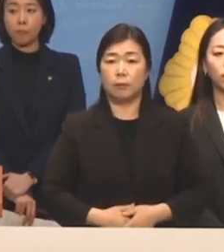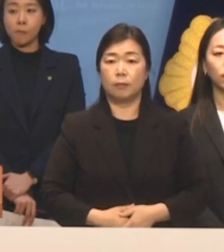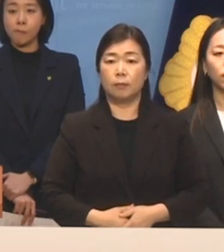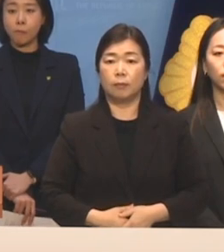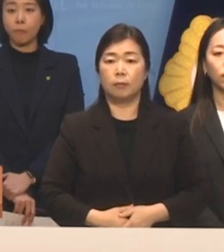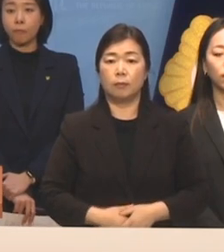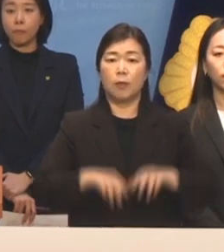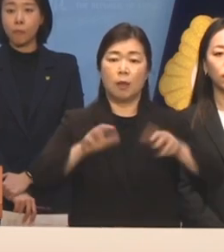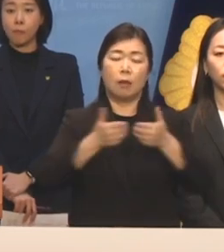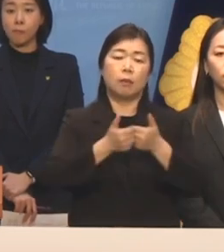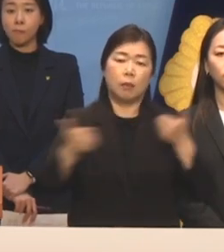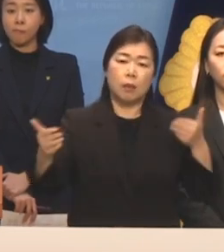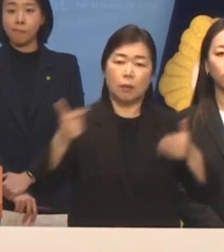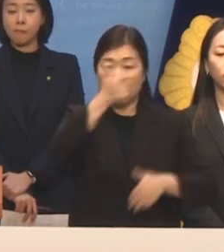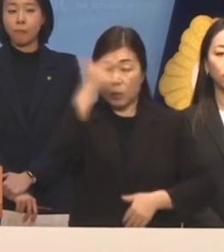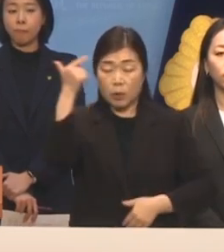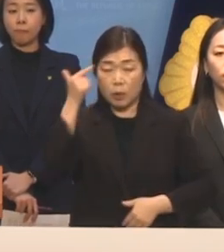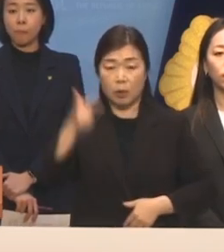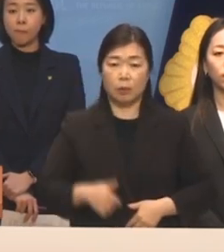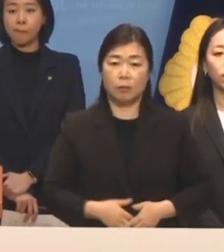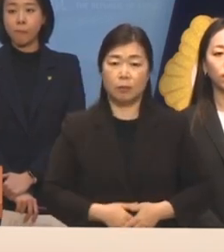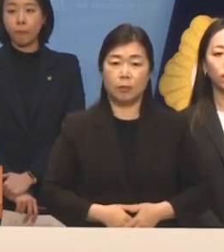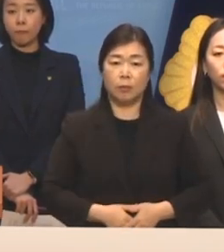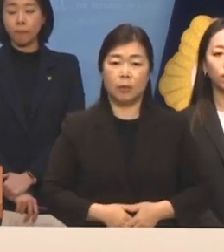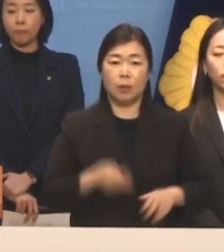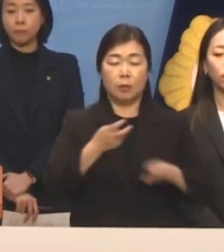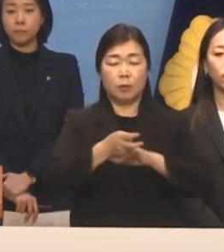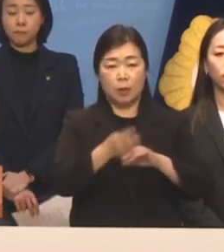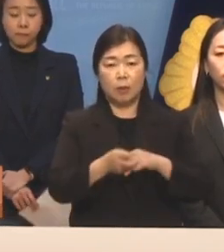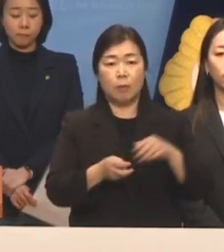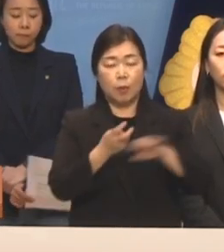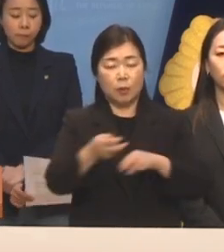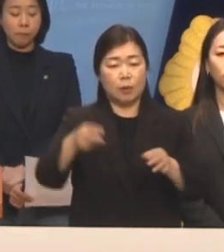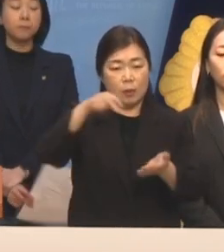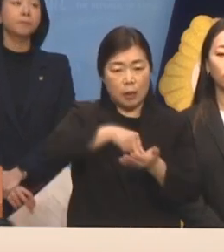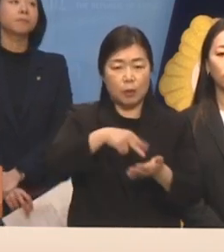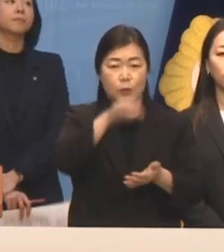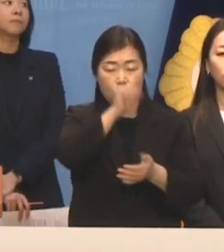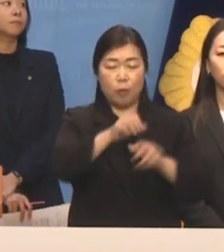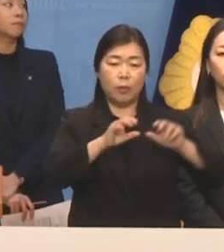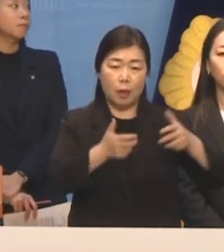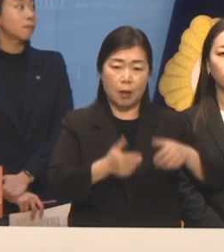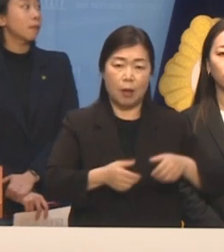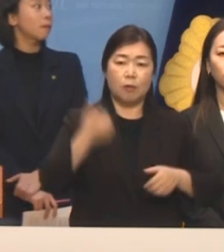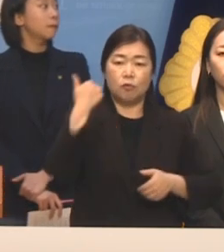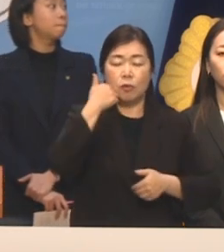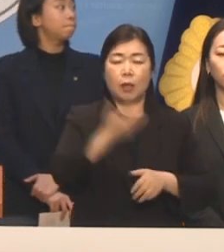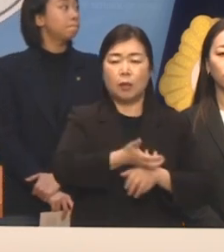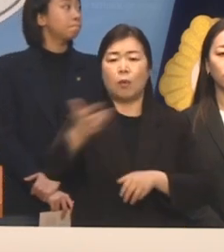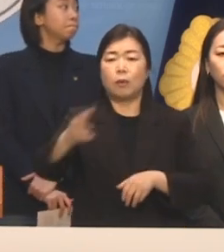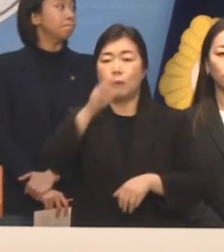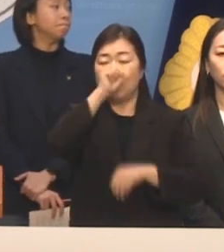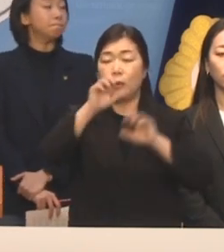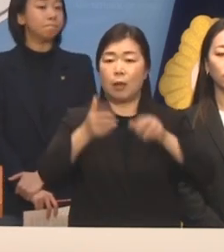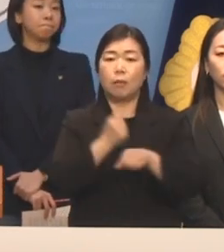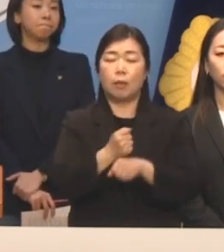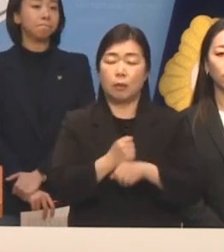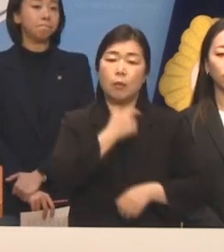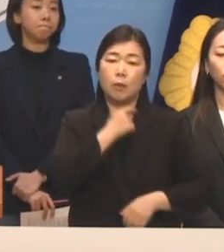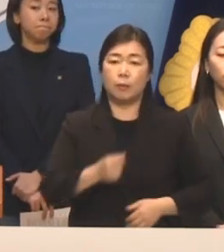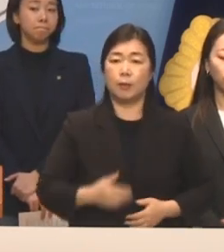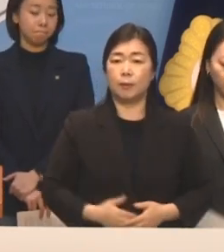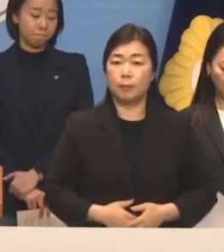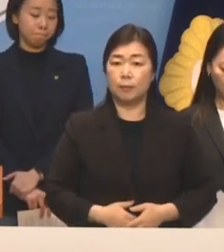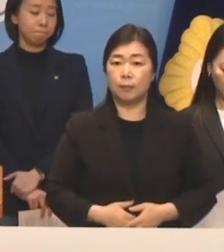버스에 담긴 꿈을 버스 타기 좋은 지역으로 누구나 이동하기 좋은 나라로 이어가겠습니다.